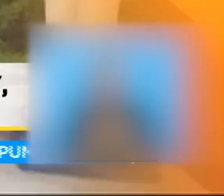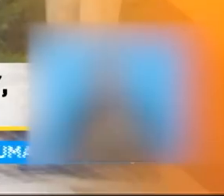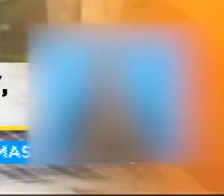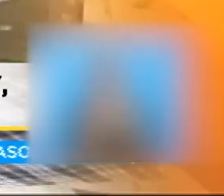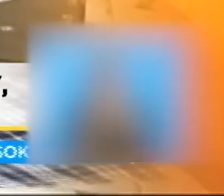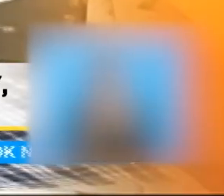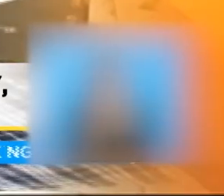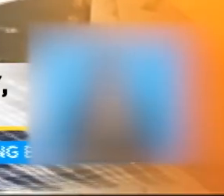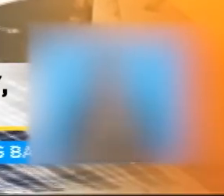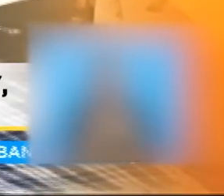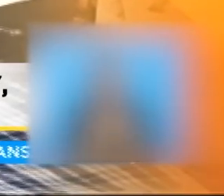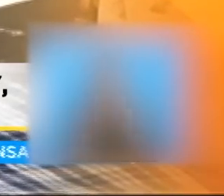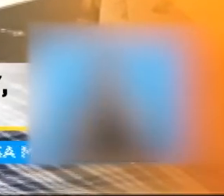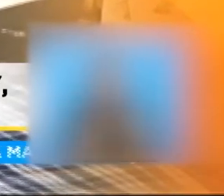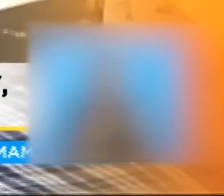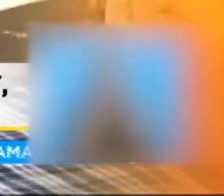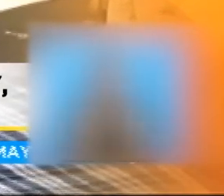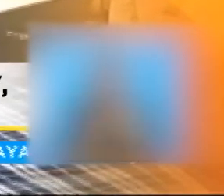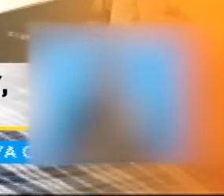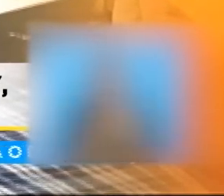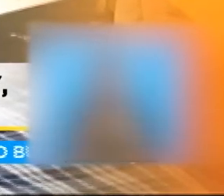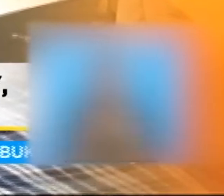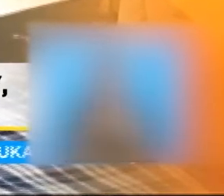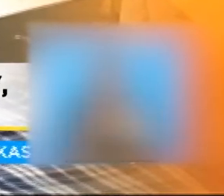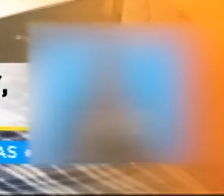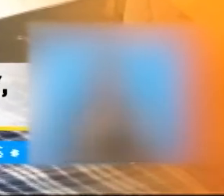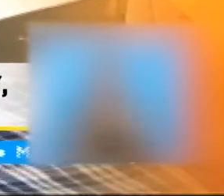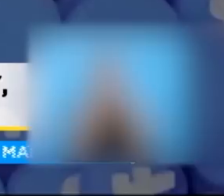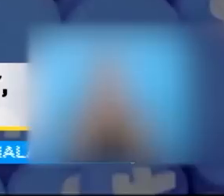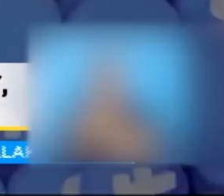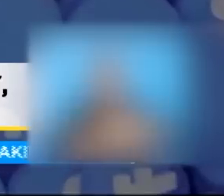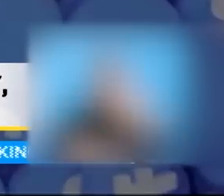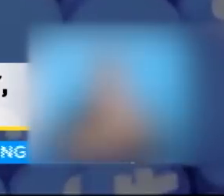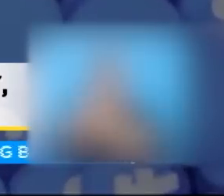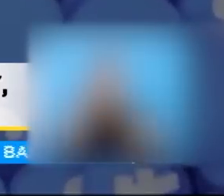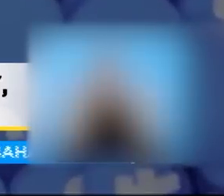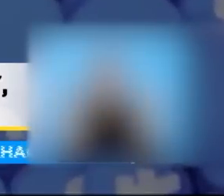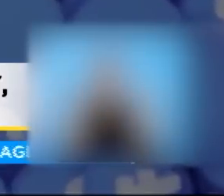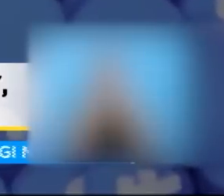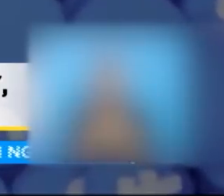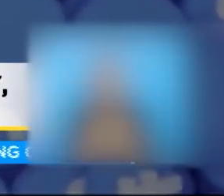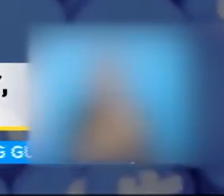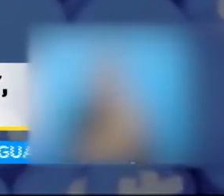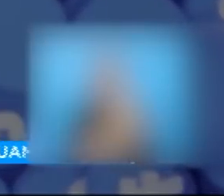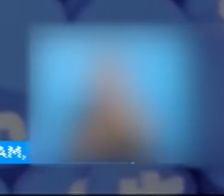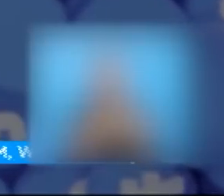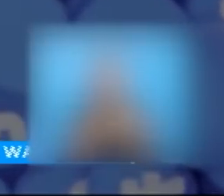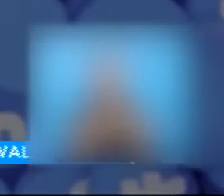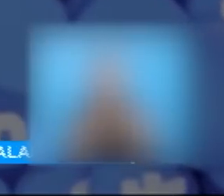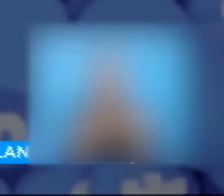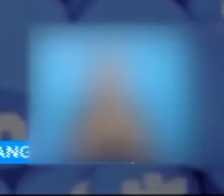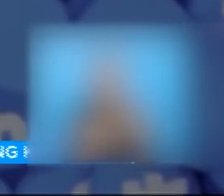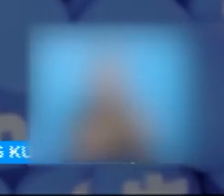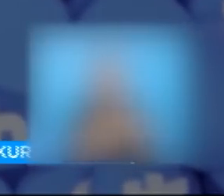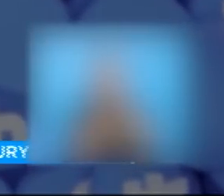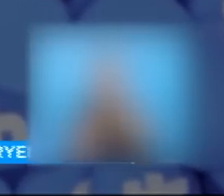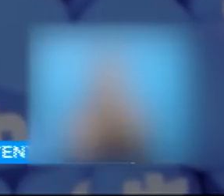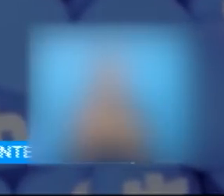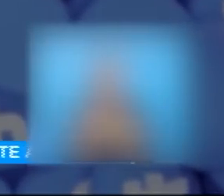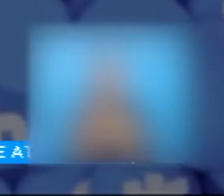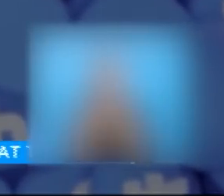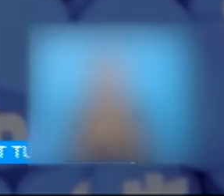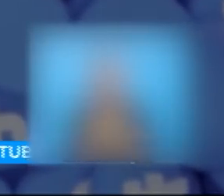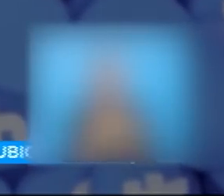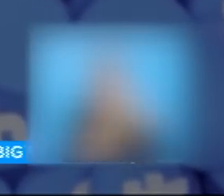Kim, nagagawa niya ang kanyang talento kahit wala siyang mga kamay. Kamakailan lang nag-viral si Kim sa kanyang pagsali sa editorial